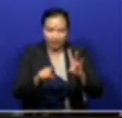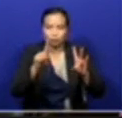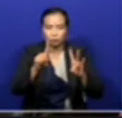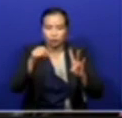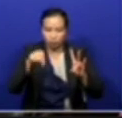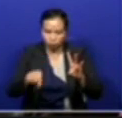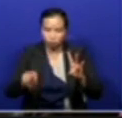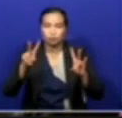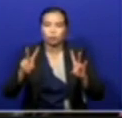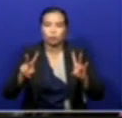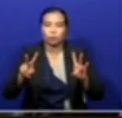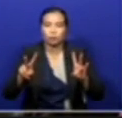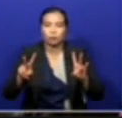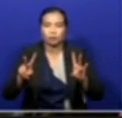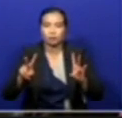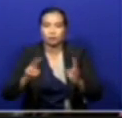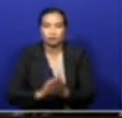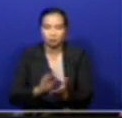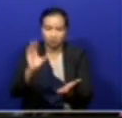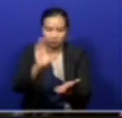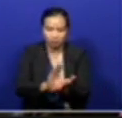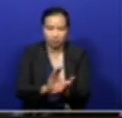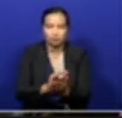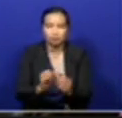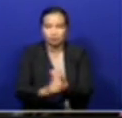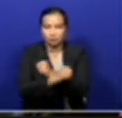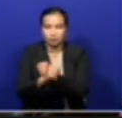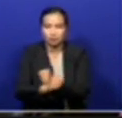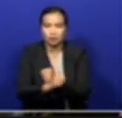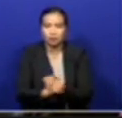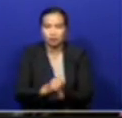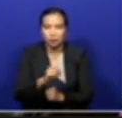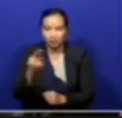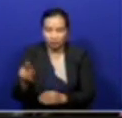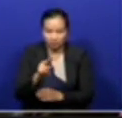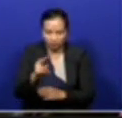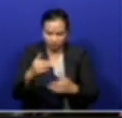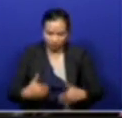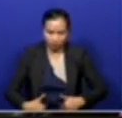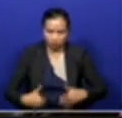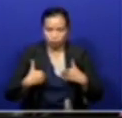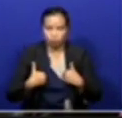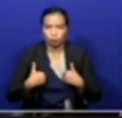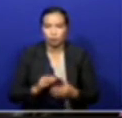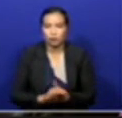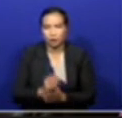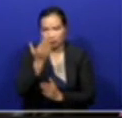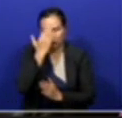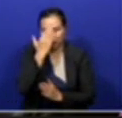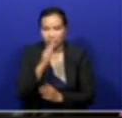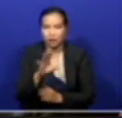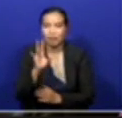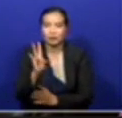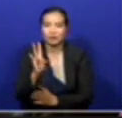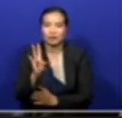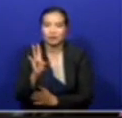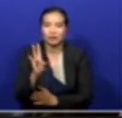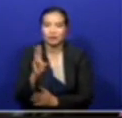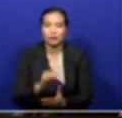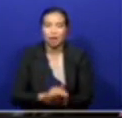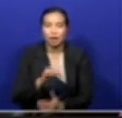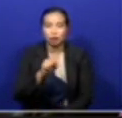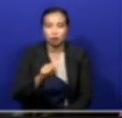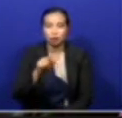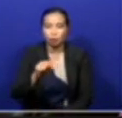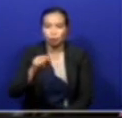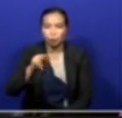7.1.2 กองทุนเพื่อความปลอดภัยในการใช้ชีวิตใช้ถนนหน้า7เนี่ยค่ะสตง.บอกกล่